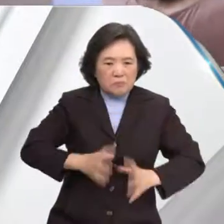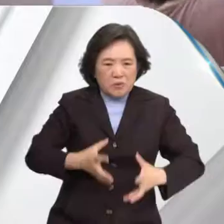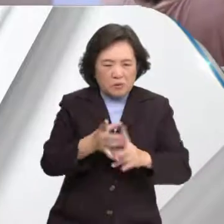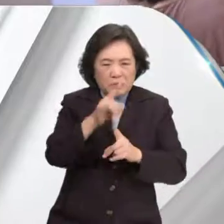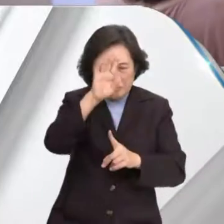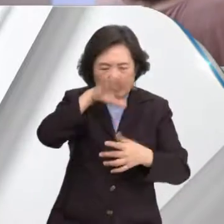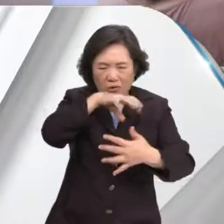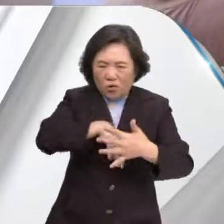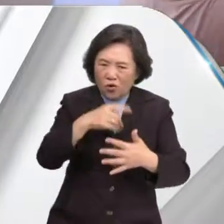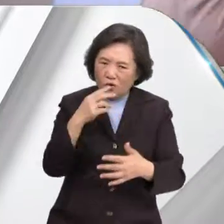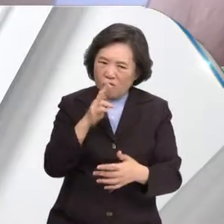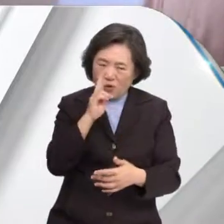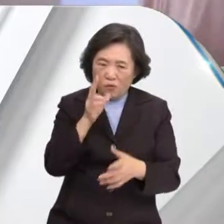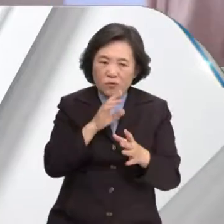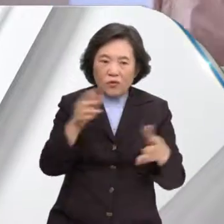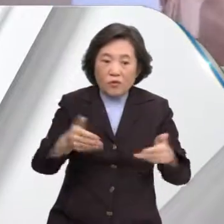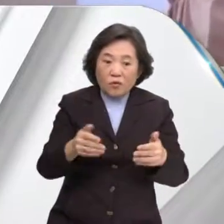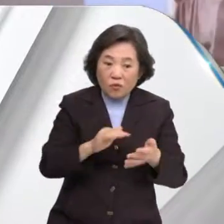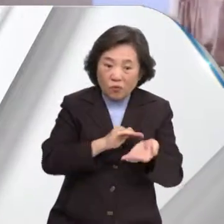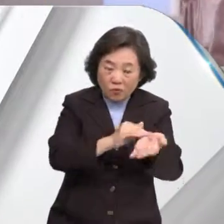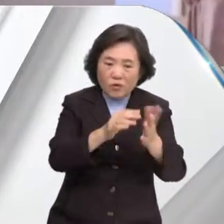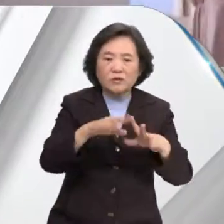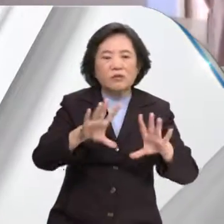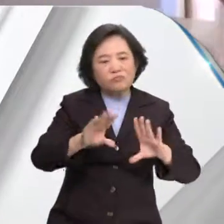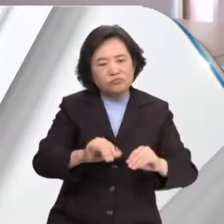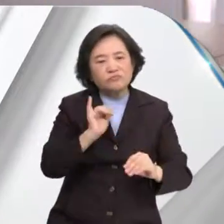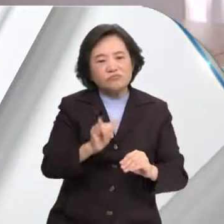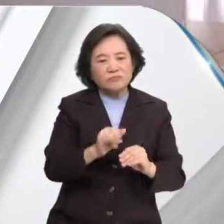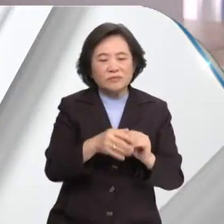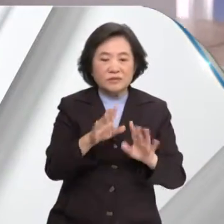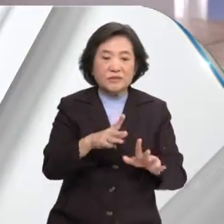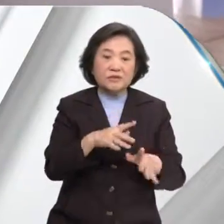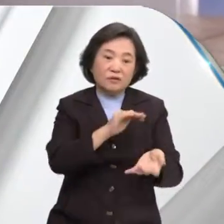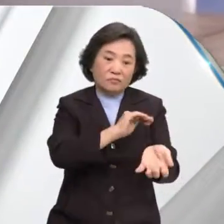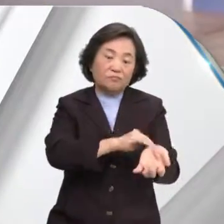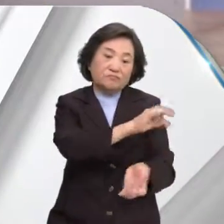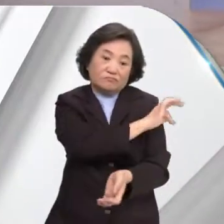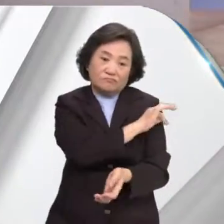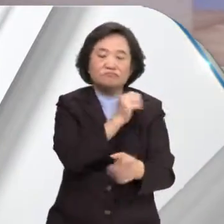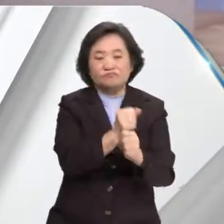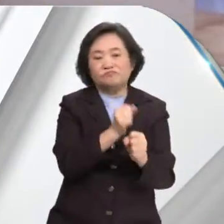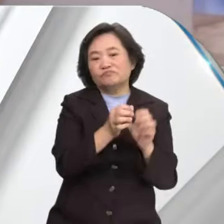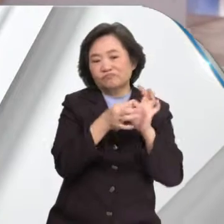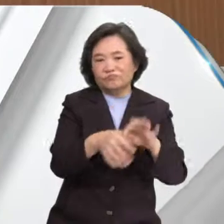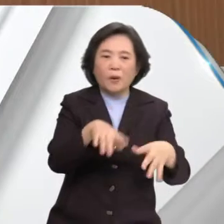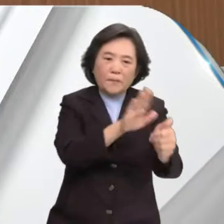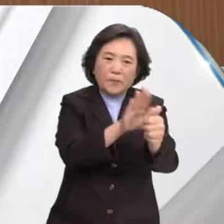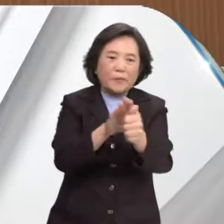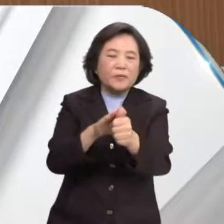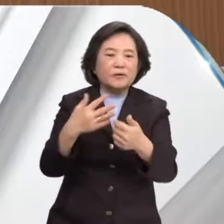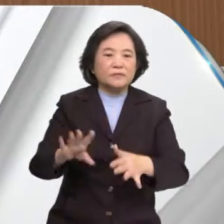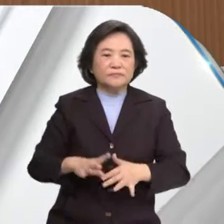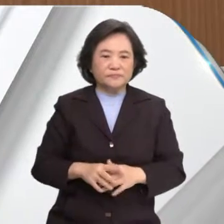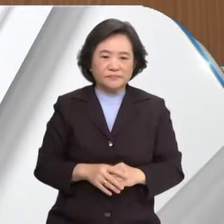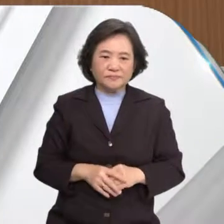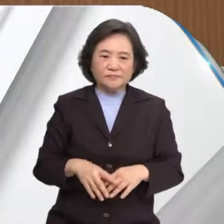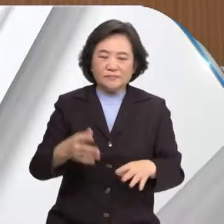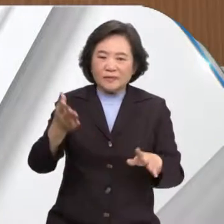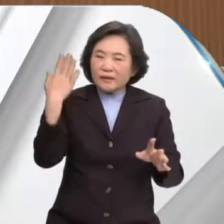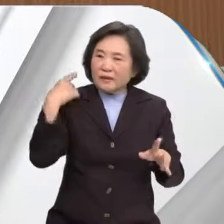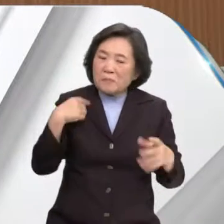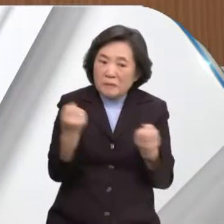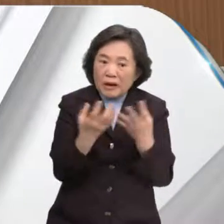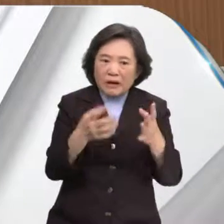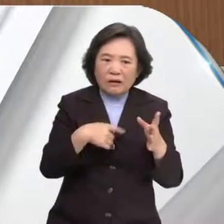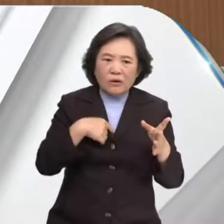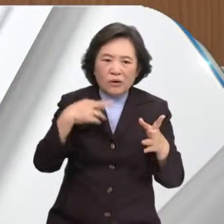中一种。佢治疗过后已经稳定控制了，然后咪继续在病房帮助很多嘅朋友。 然后我那时候就觉得那个